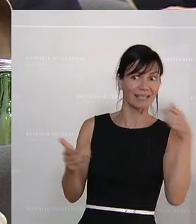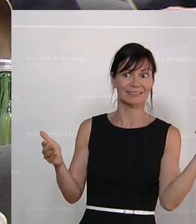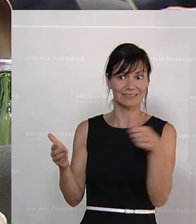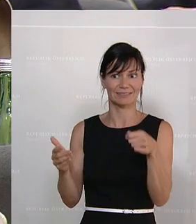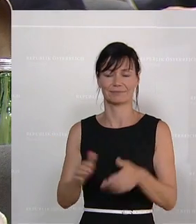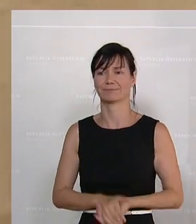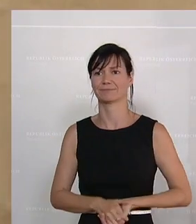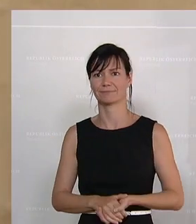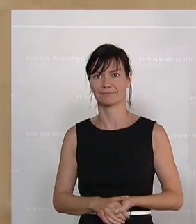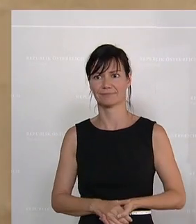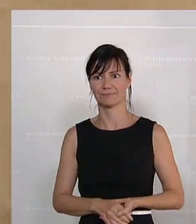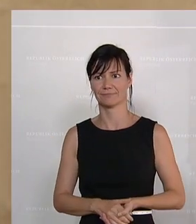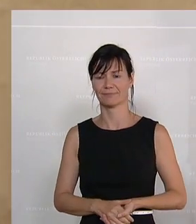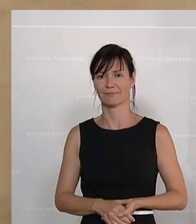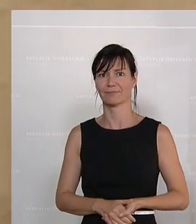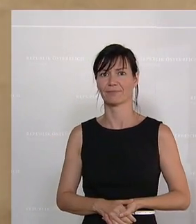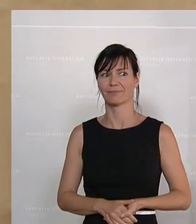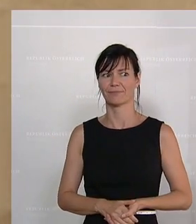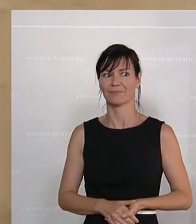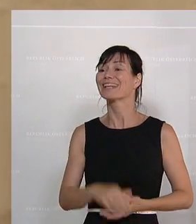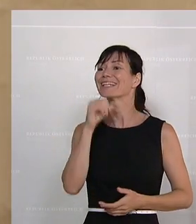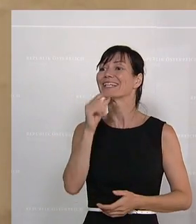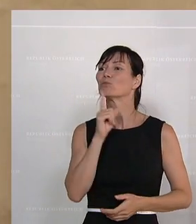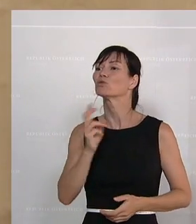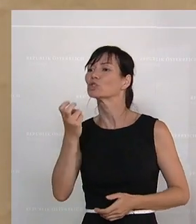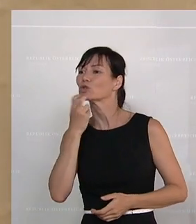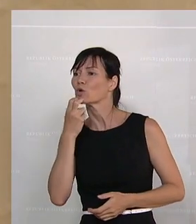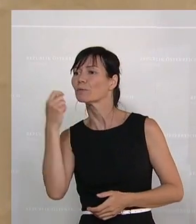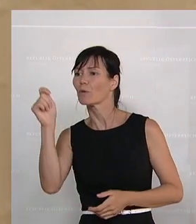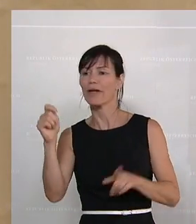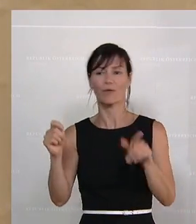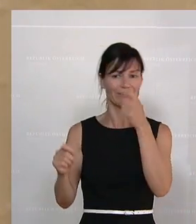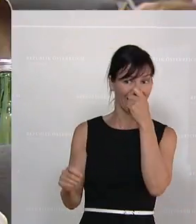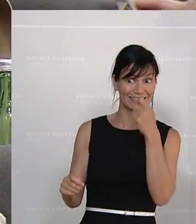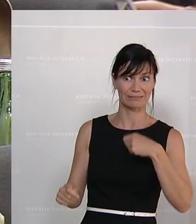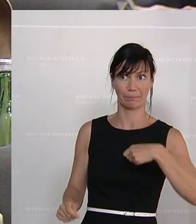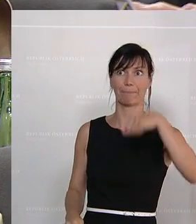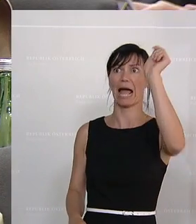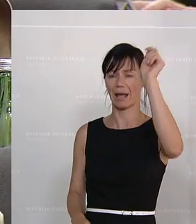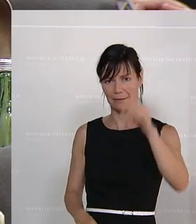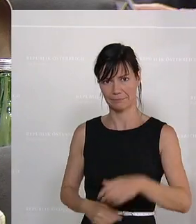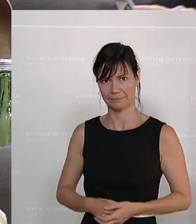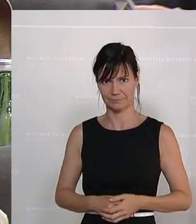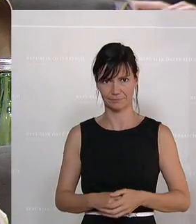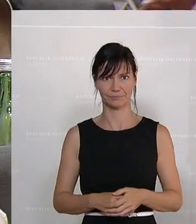ja aber es ist ein nicht nur strom sondern auch dass kassen das geltende wesentlich teuer